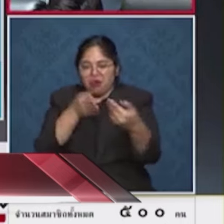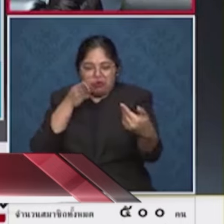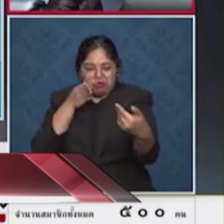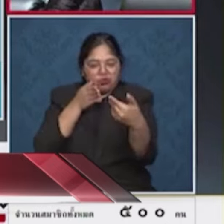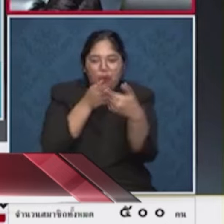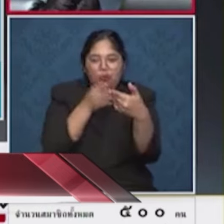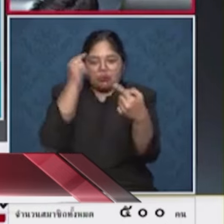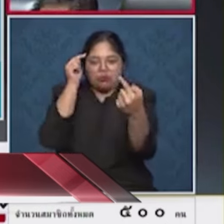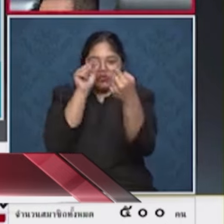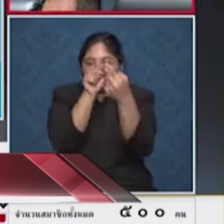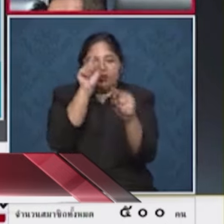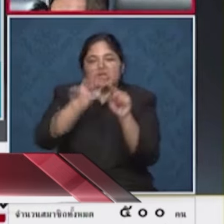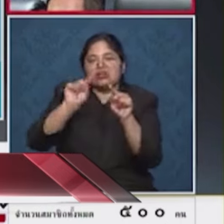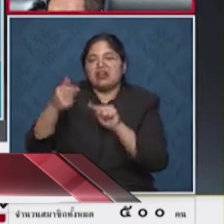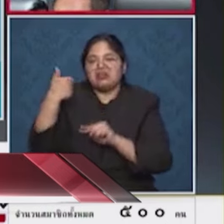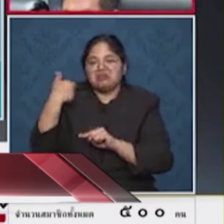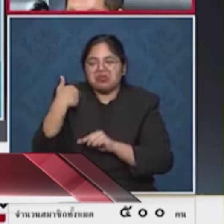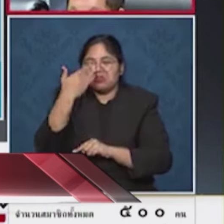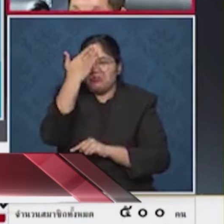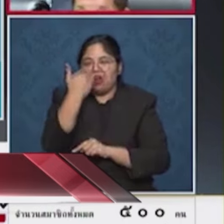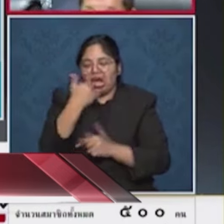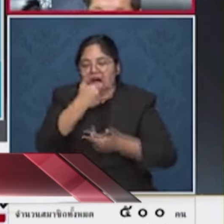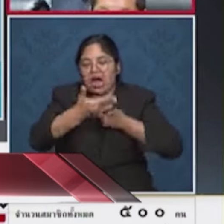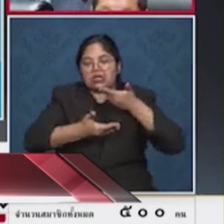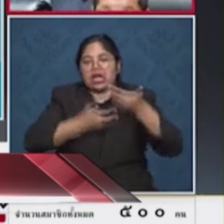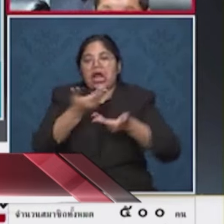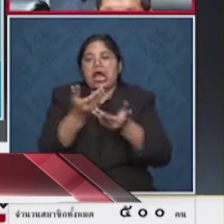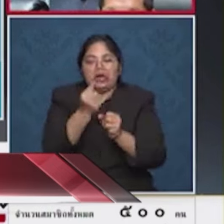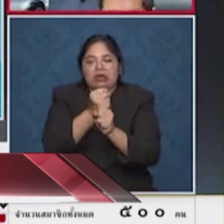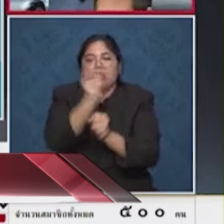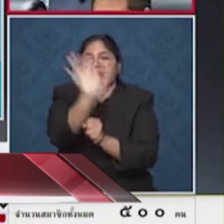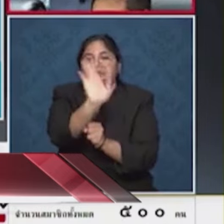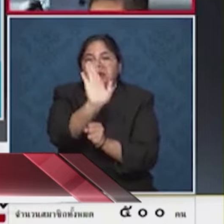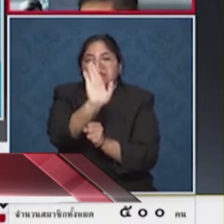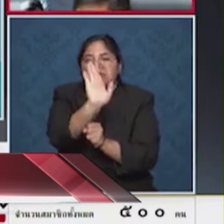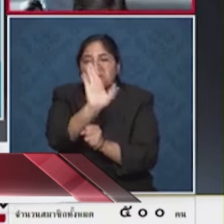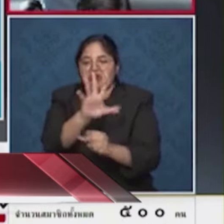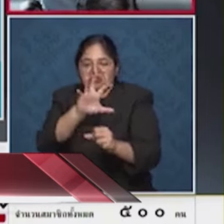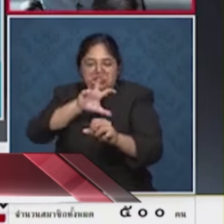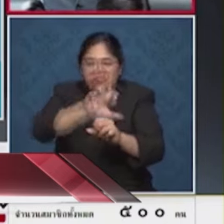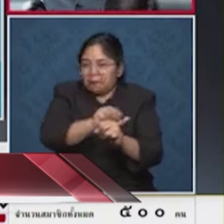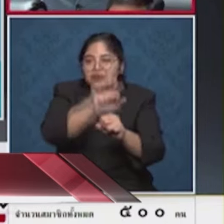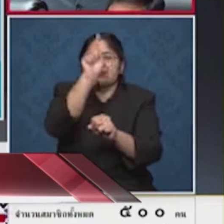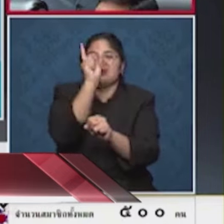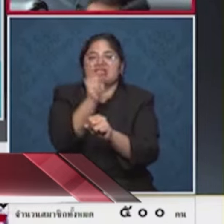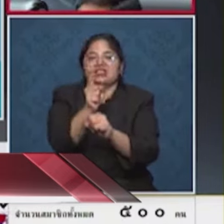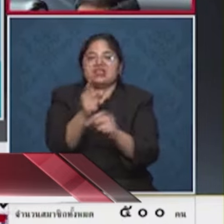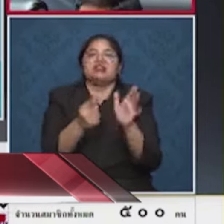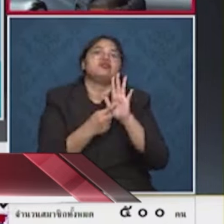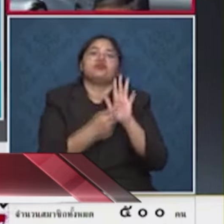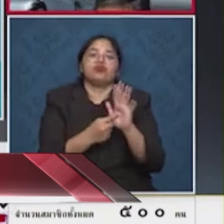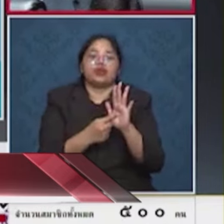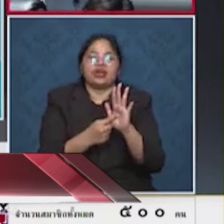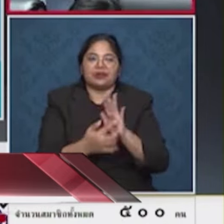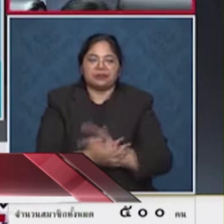เพราะเหยี่ยวไม่ทำการตลาดนี่คือสิ่งที่อยากให้นายกได้โปรด